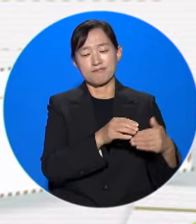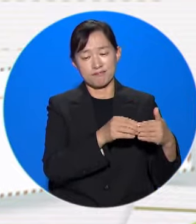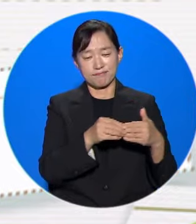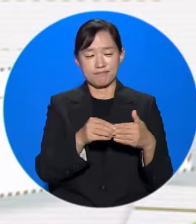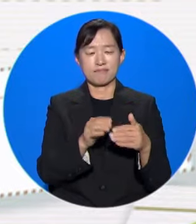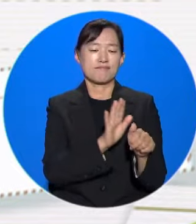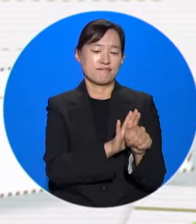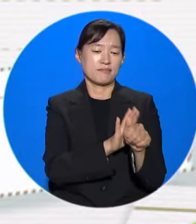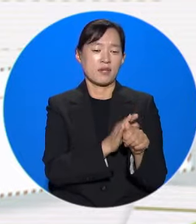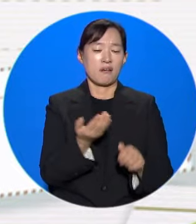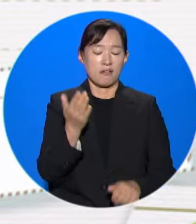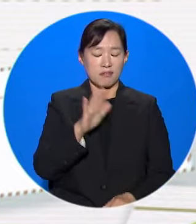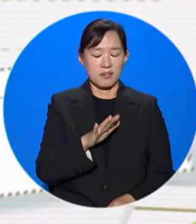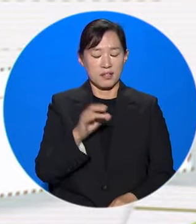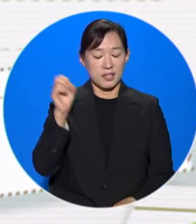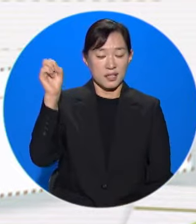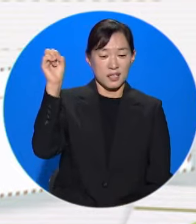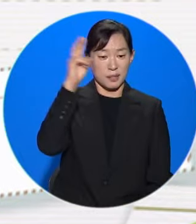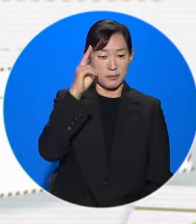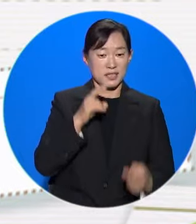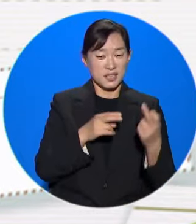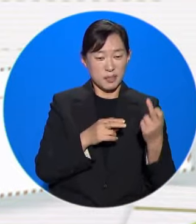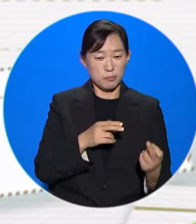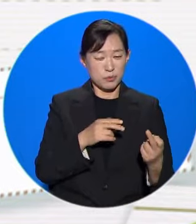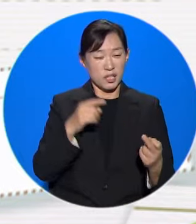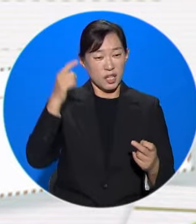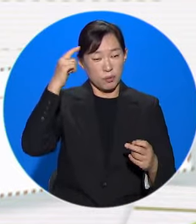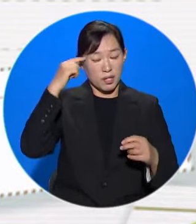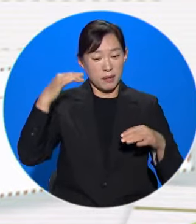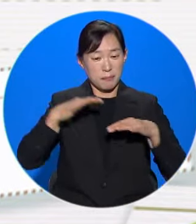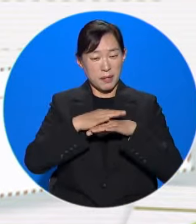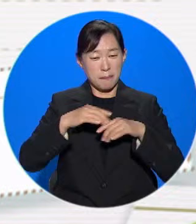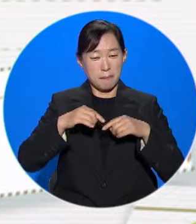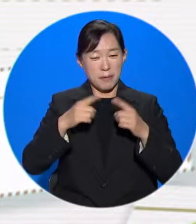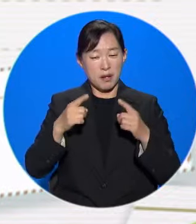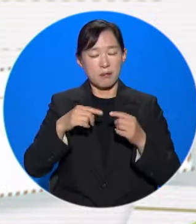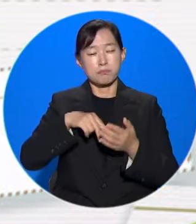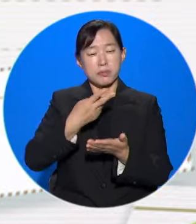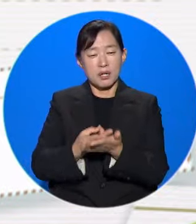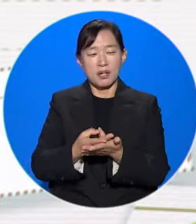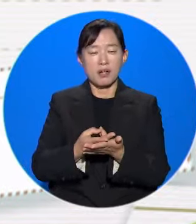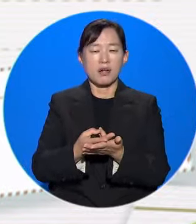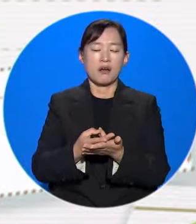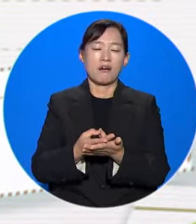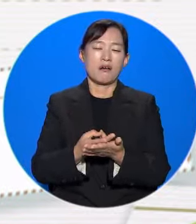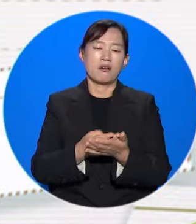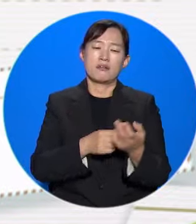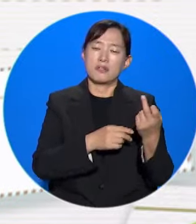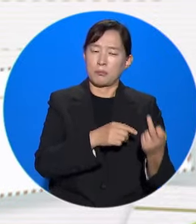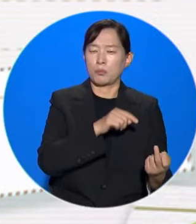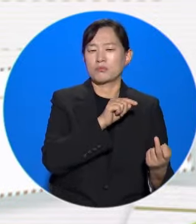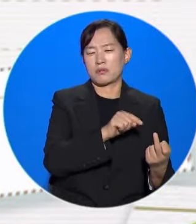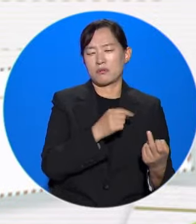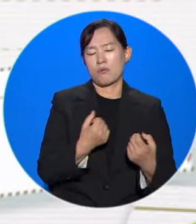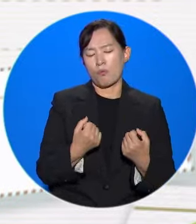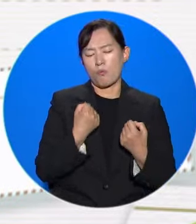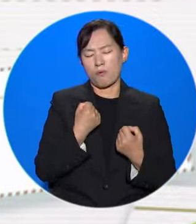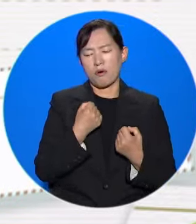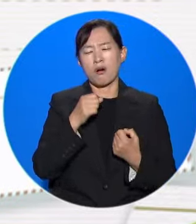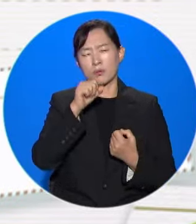다니곤 했습니다. 그런데 남동생이 갑자기 뇌출혈로 쓰러졌어요. 집안의 큰 기둥이었던